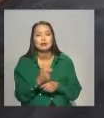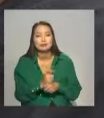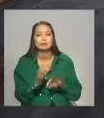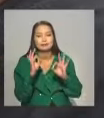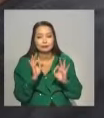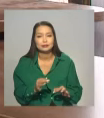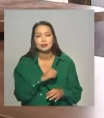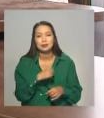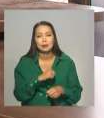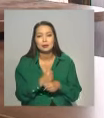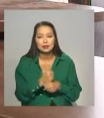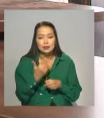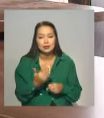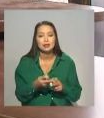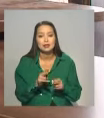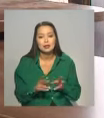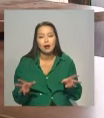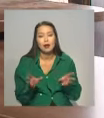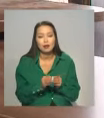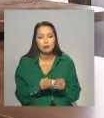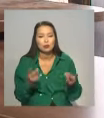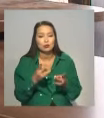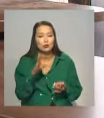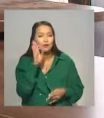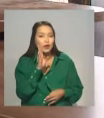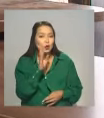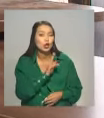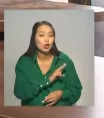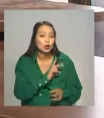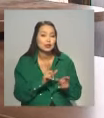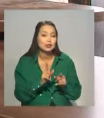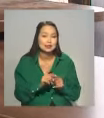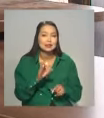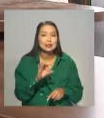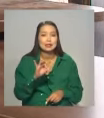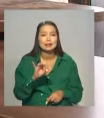здесь фишка в чем? Объединили наконец-то водные ресурсы с ирригацией.